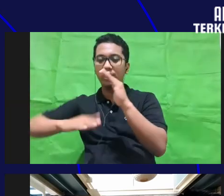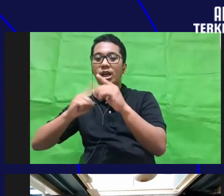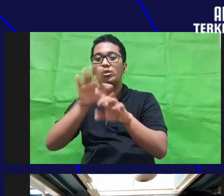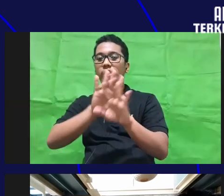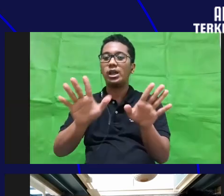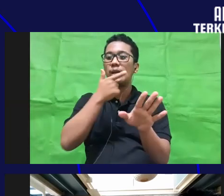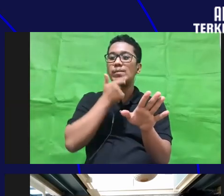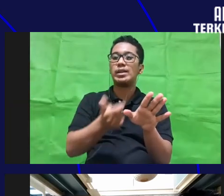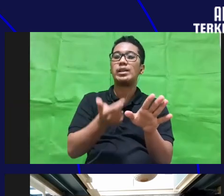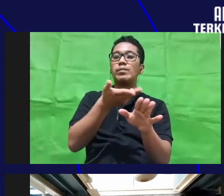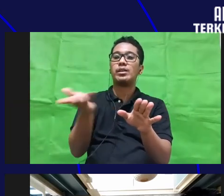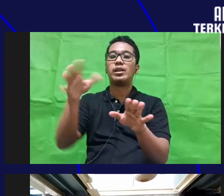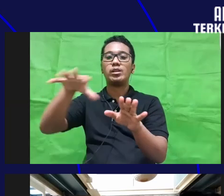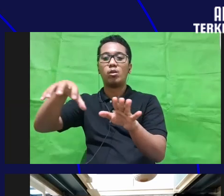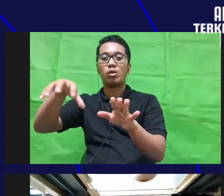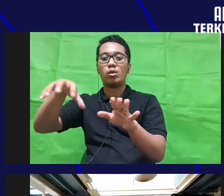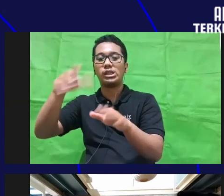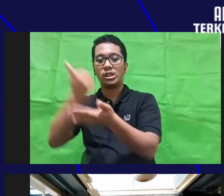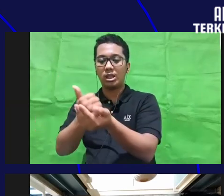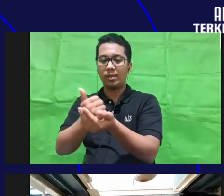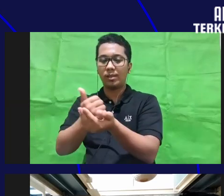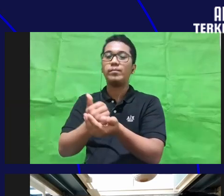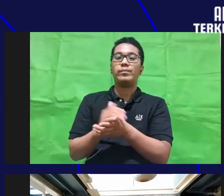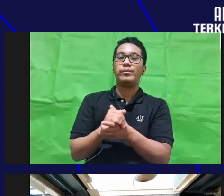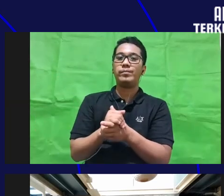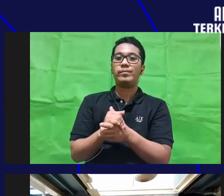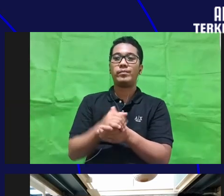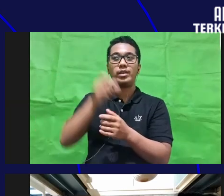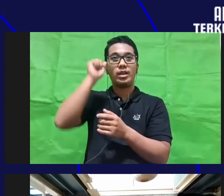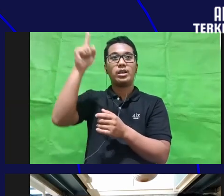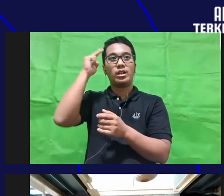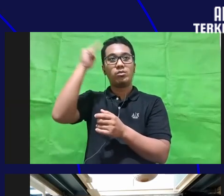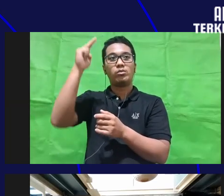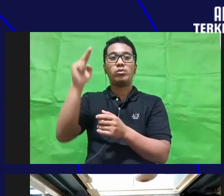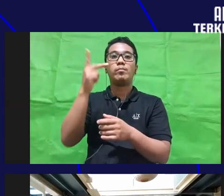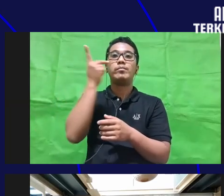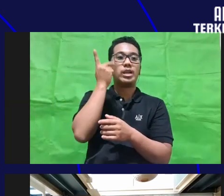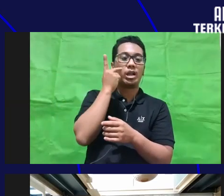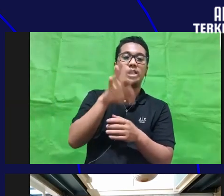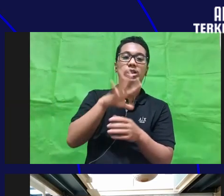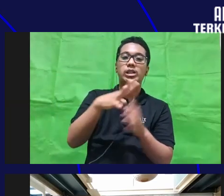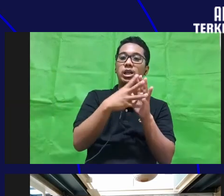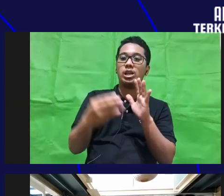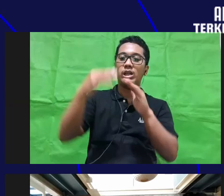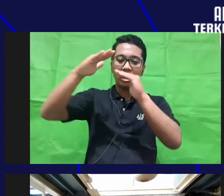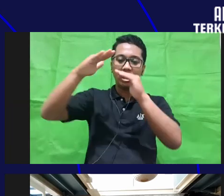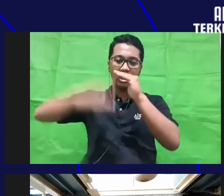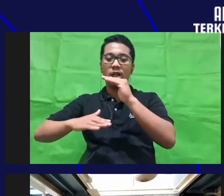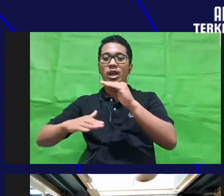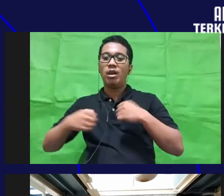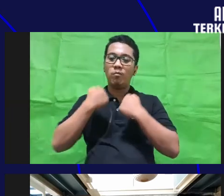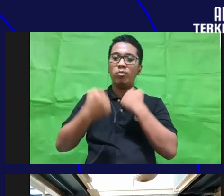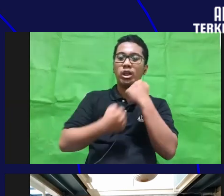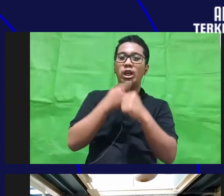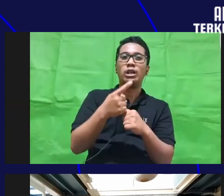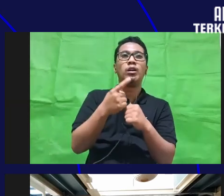gitu. Nah, kesadaran untuk menjaga supaya tidak merepresi dan berusaha untuk mengemansipasi itulah yang kemudian menjadi proses utama dalam kegiatan